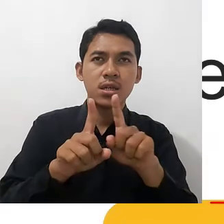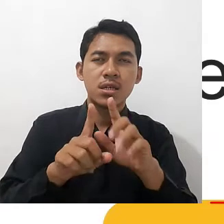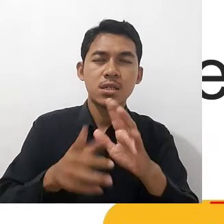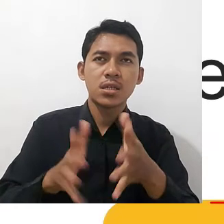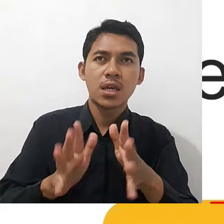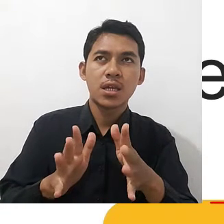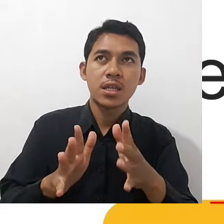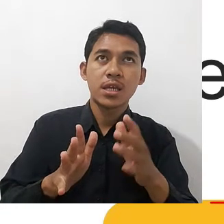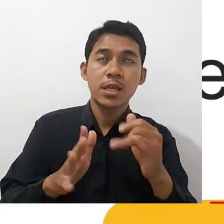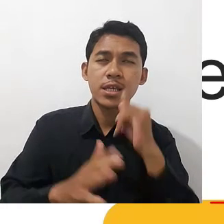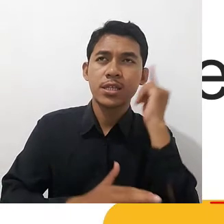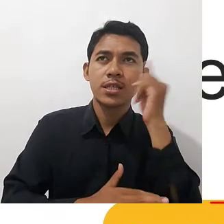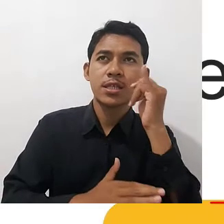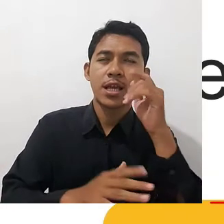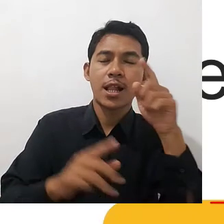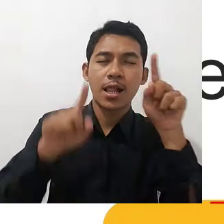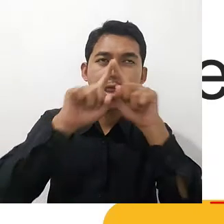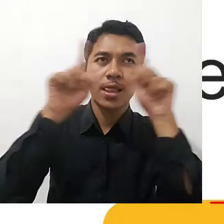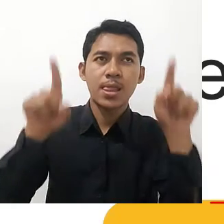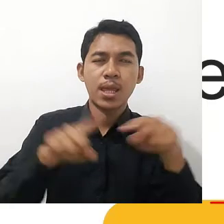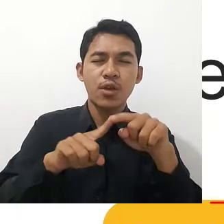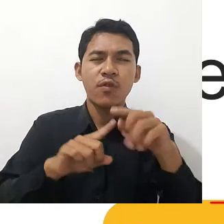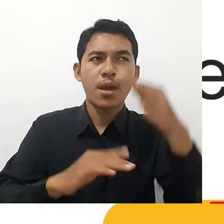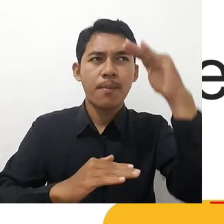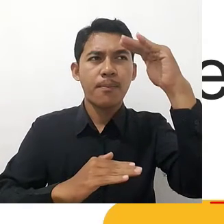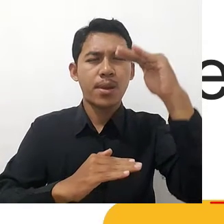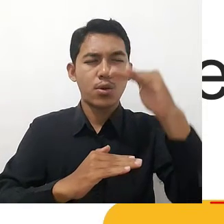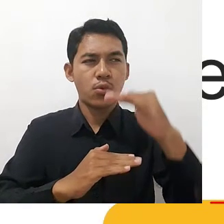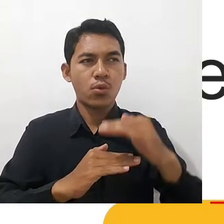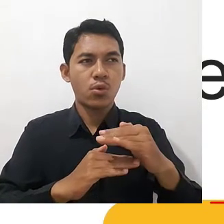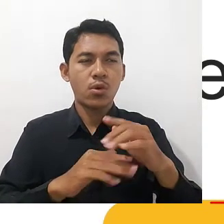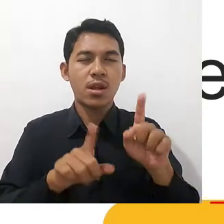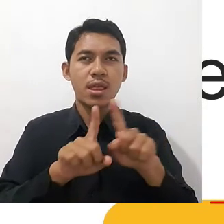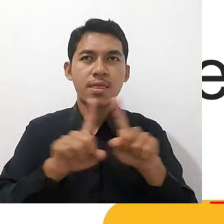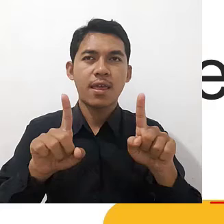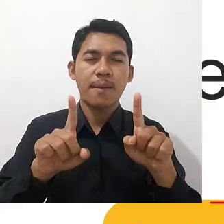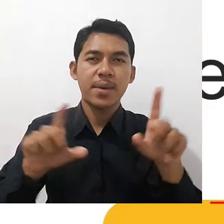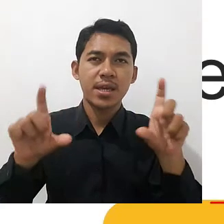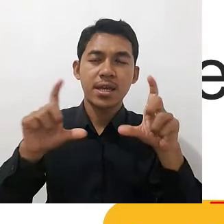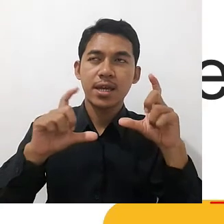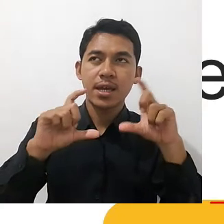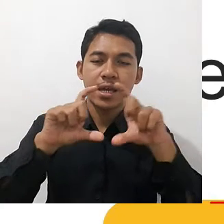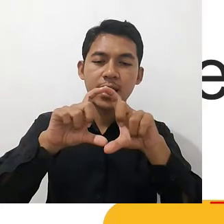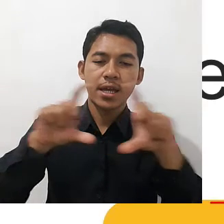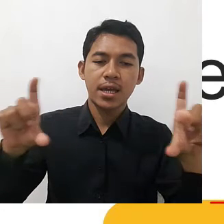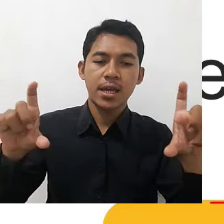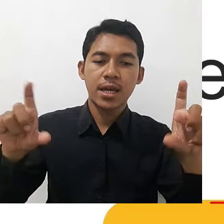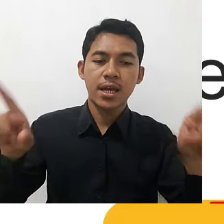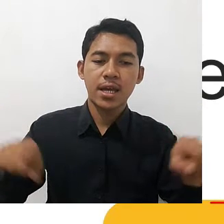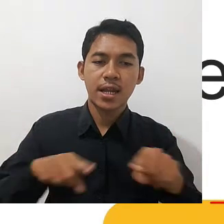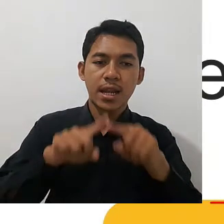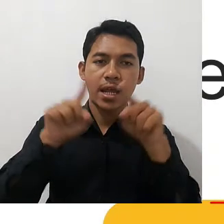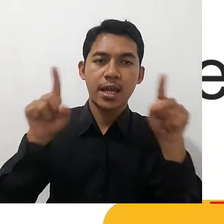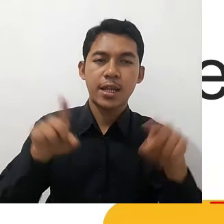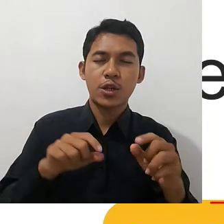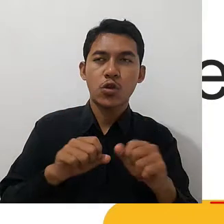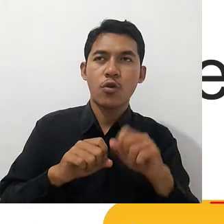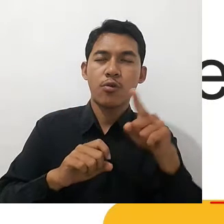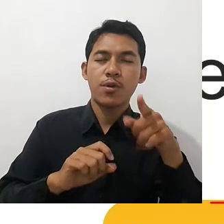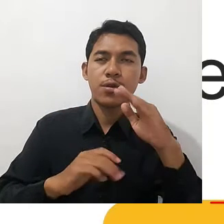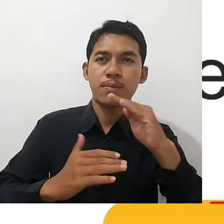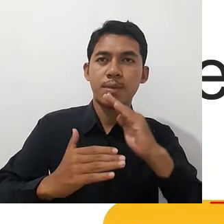kualitas dari sinyal TV ini kan jadi bakal menurun nih dari si sinyal radio. Nah sinyal radio juga sama nih, pasti juga bakal terganggu tuh.